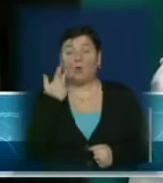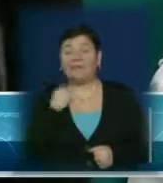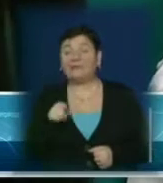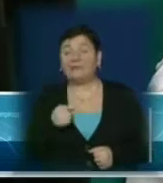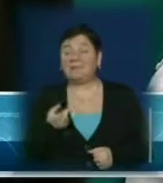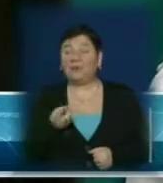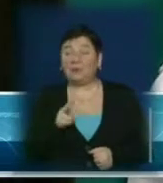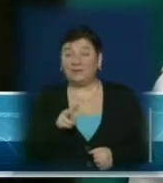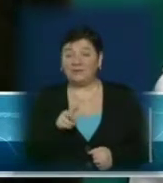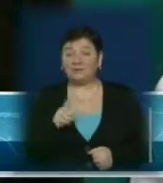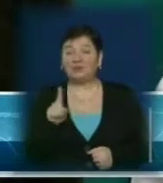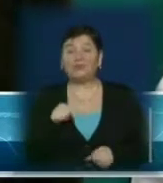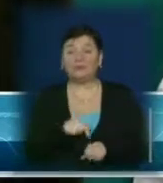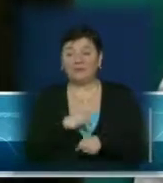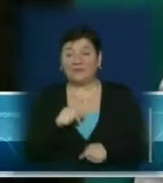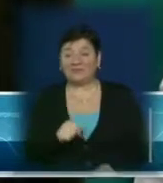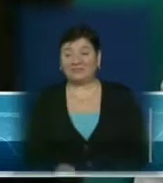приходиш сюди?